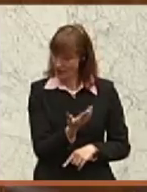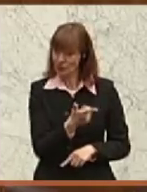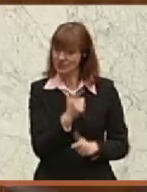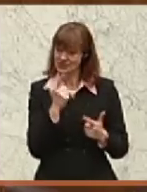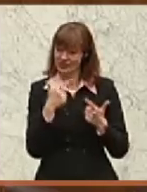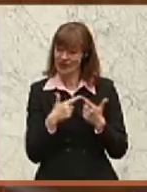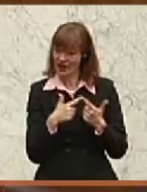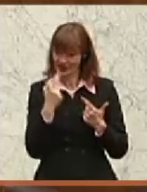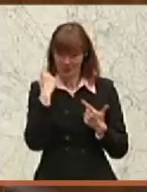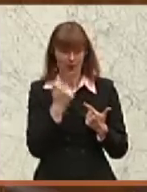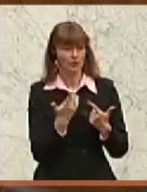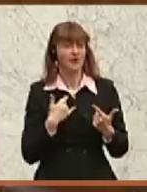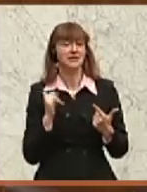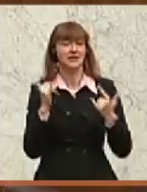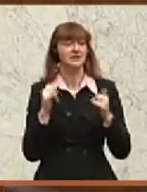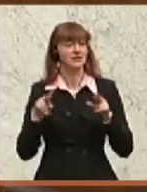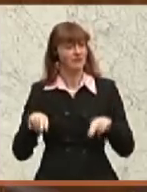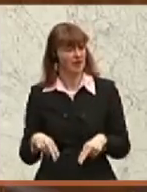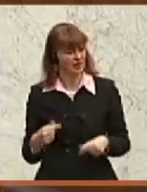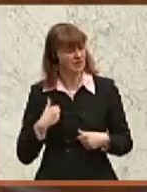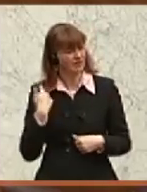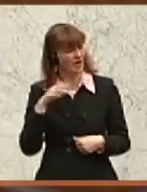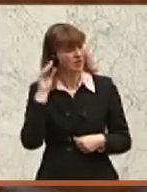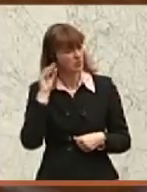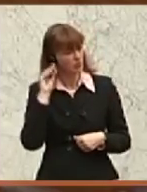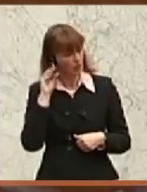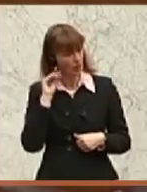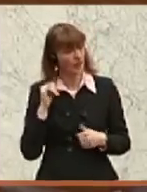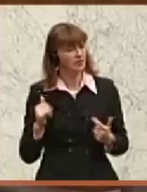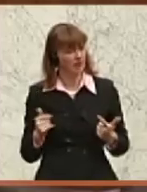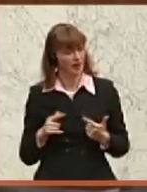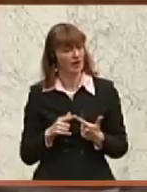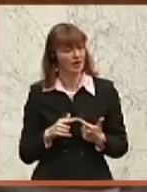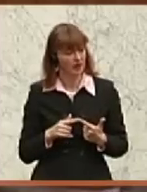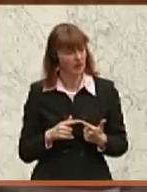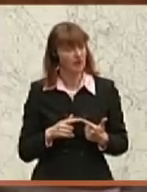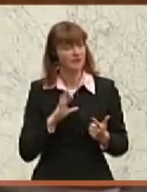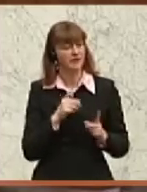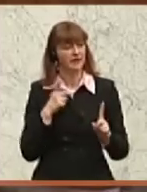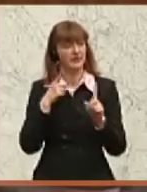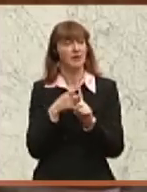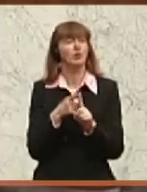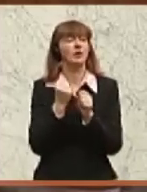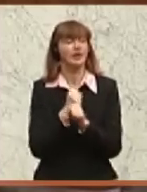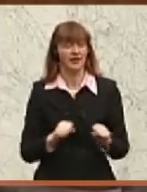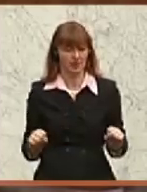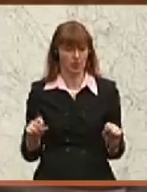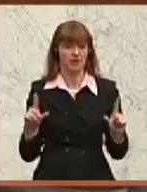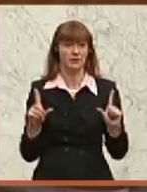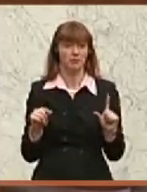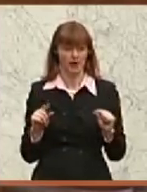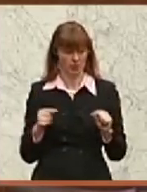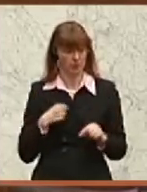war dann das Initiativrecht. Ich habe Ihnen sehr wohl zugehört. Ich sage Ihnen, direkte Demokratie bedeutet, ja, ich